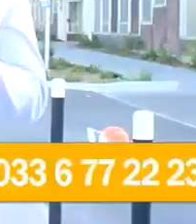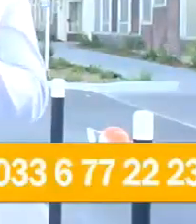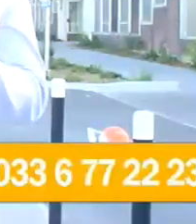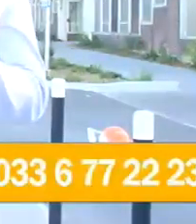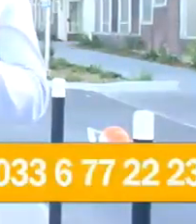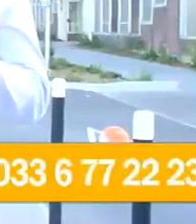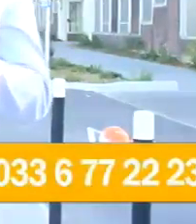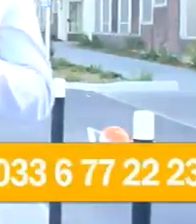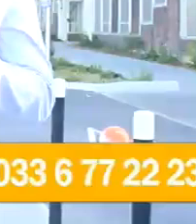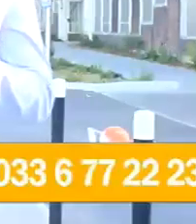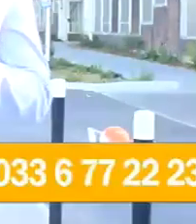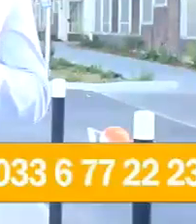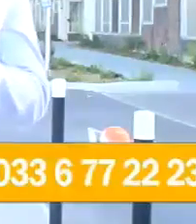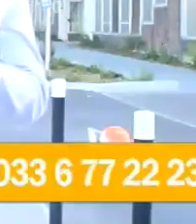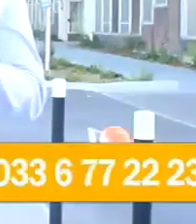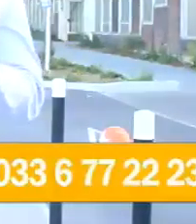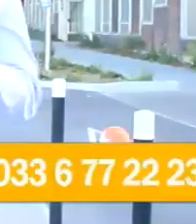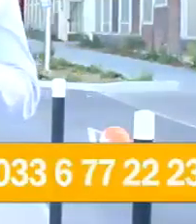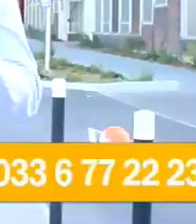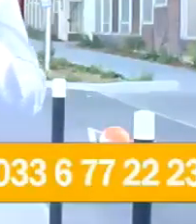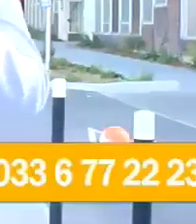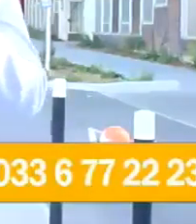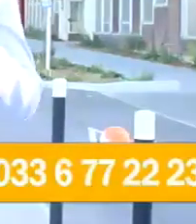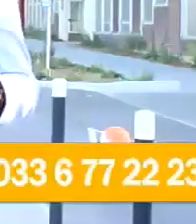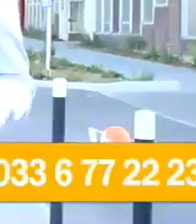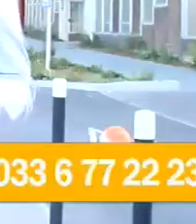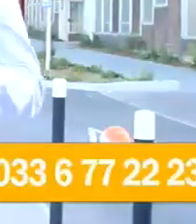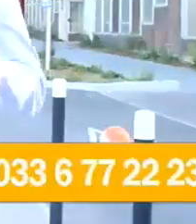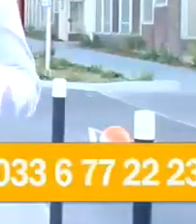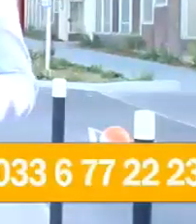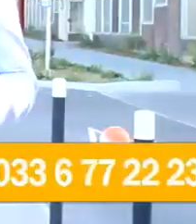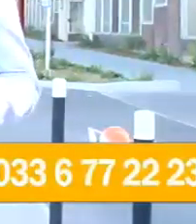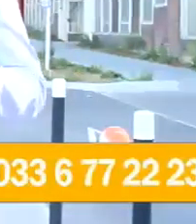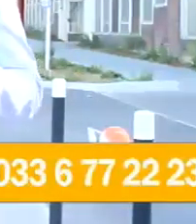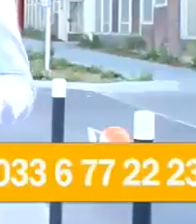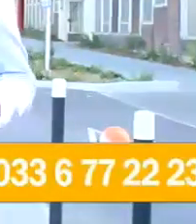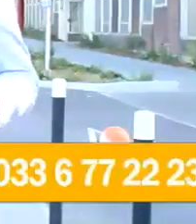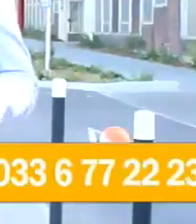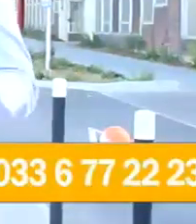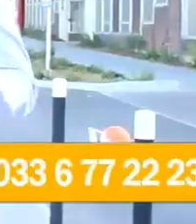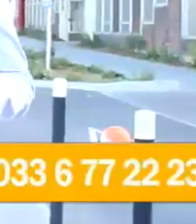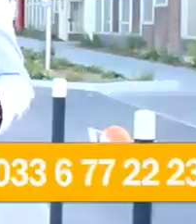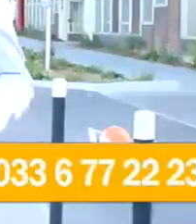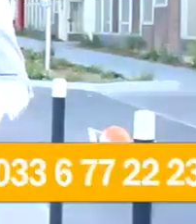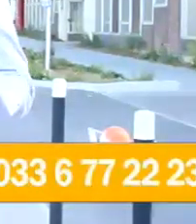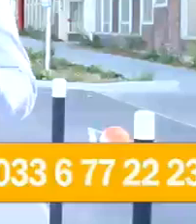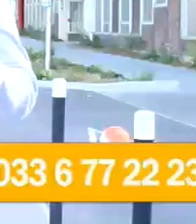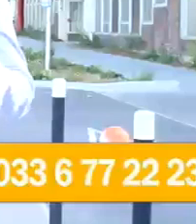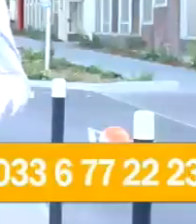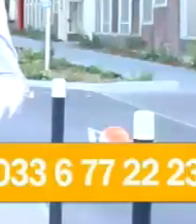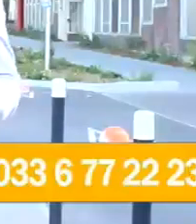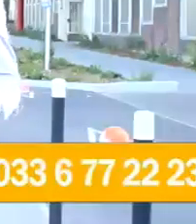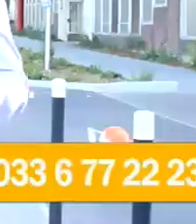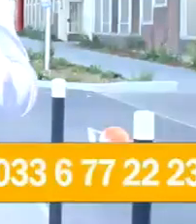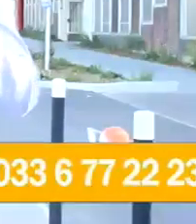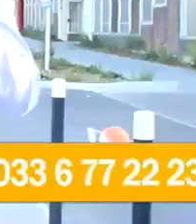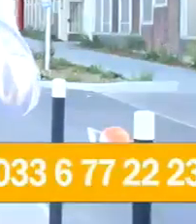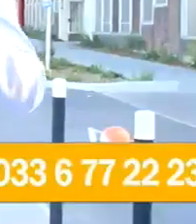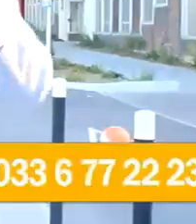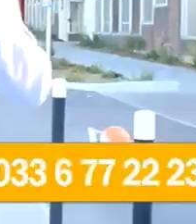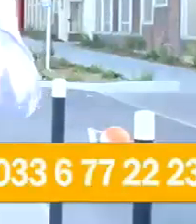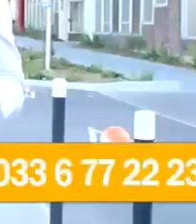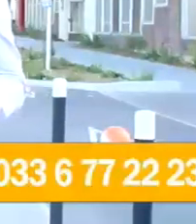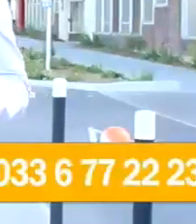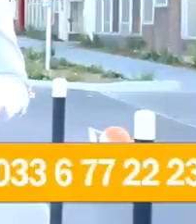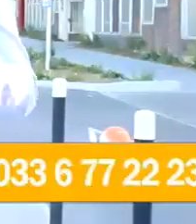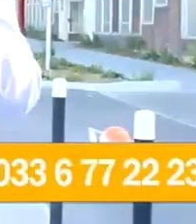Nyonso. De manière générale, Bozala informé, analyse, émission, interview, reportage. Vous